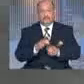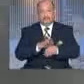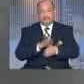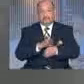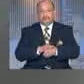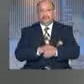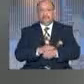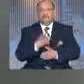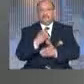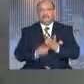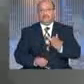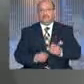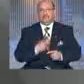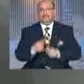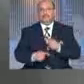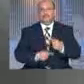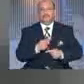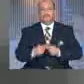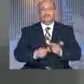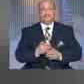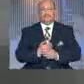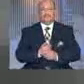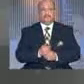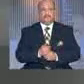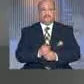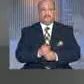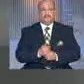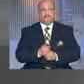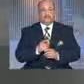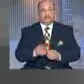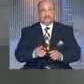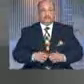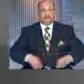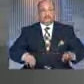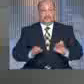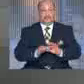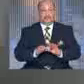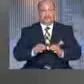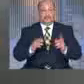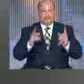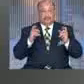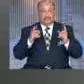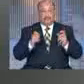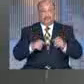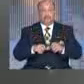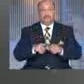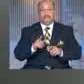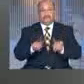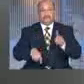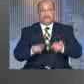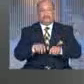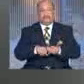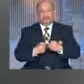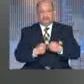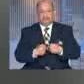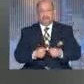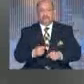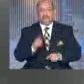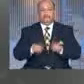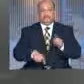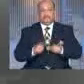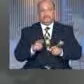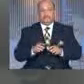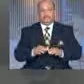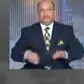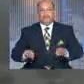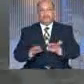وآخرون يلجؤون ببساطة إمكانياتهم المادية للذهاب إلى المستشفيات الجامعية للعلاج، وإن تأخرت مواعيد